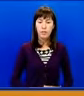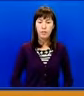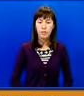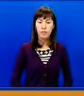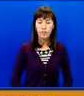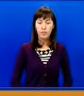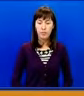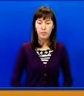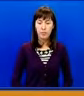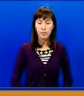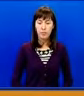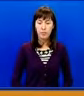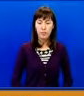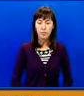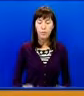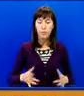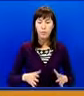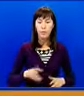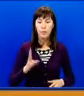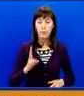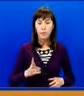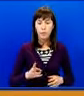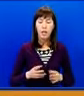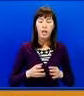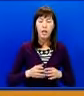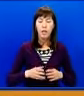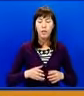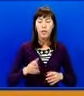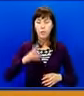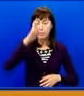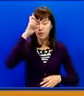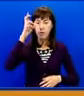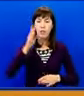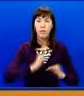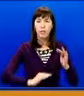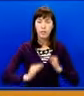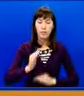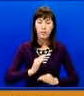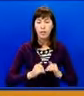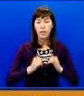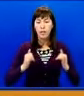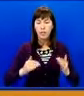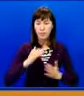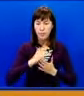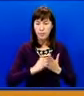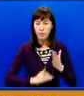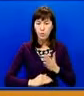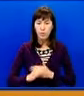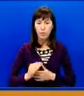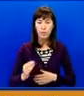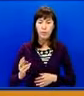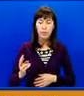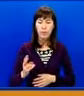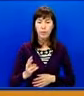обсудили реализацию программы «Туған жер», озвученной в программной статье главы государства «Взгляд в будущее», модернизация общественного